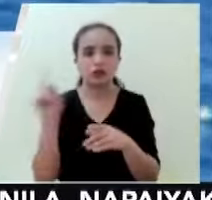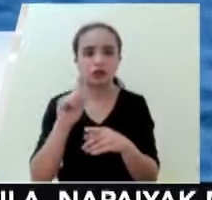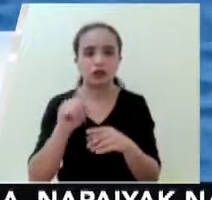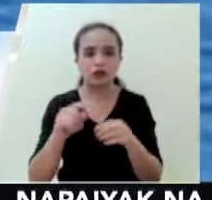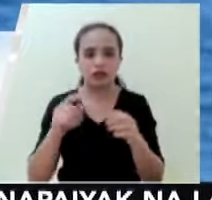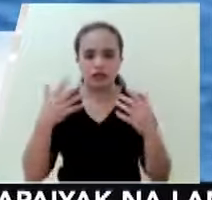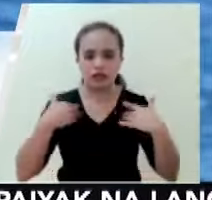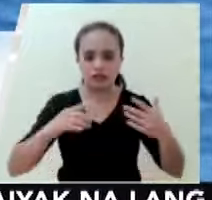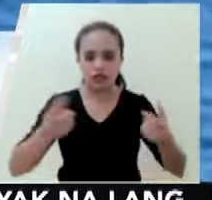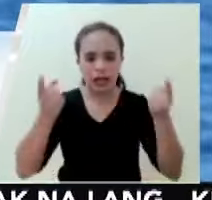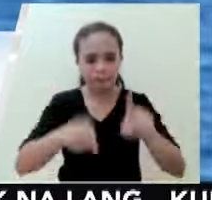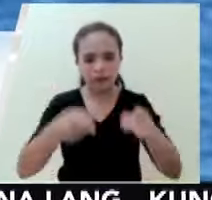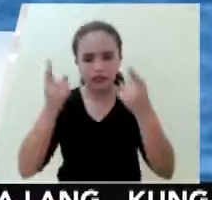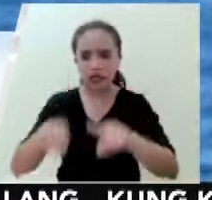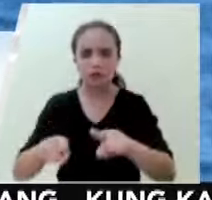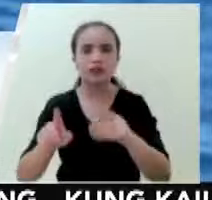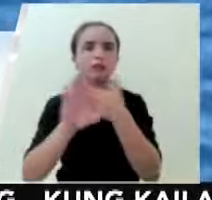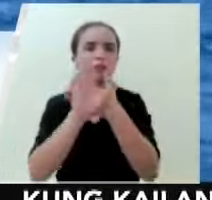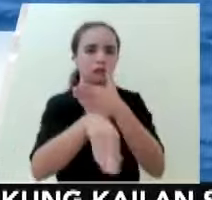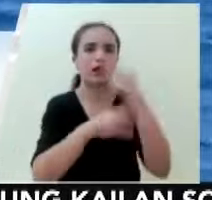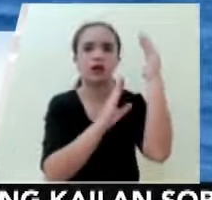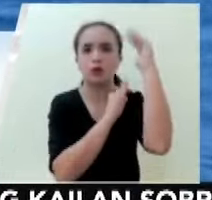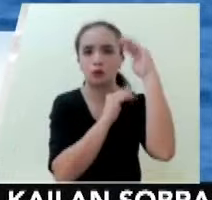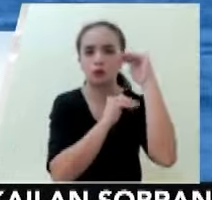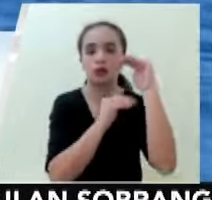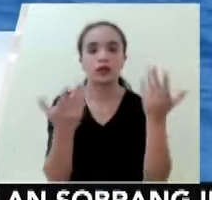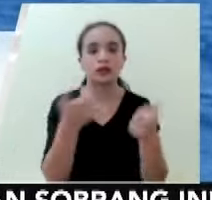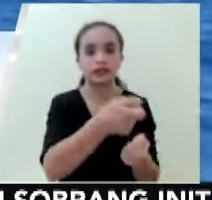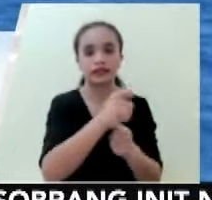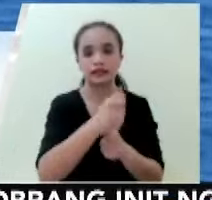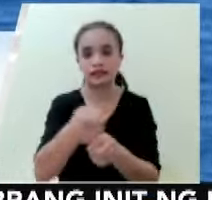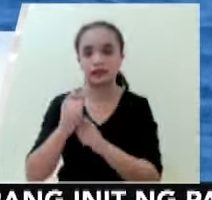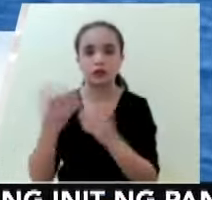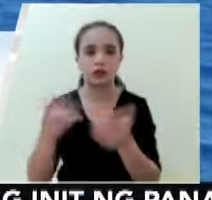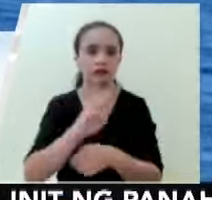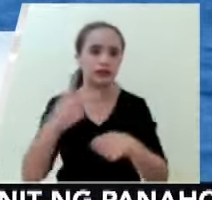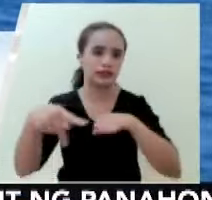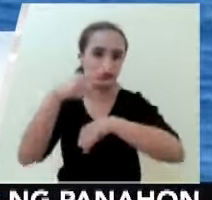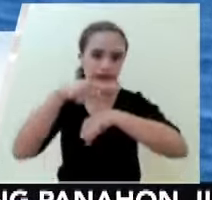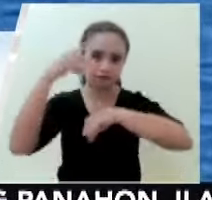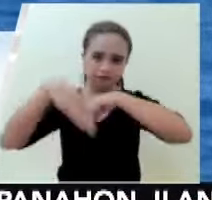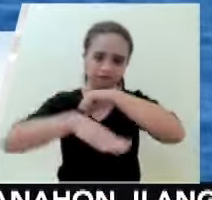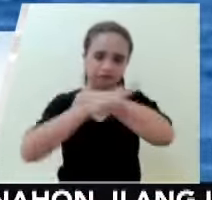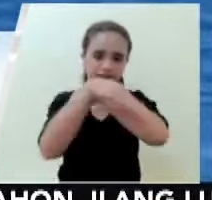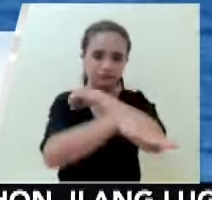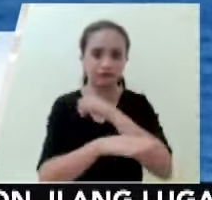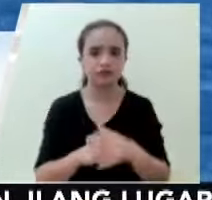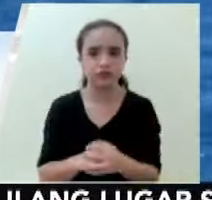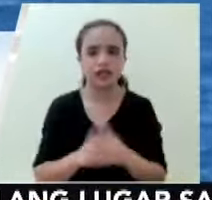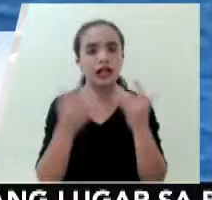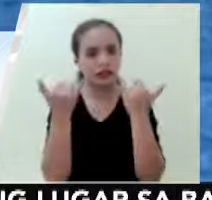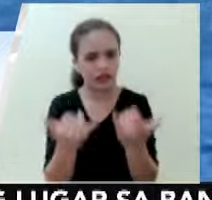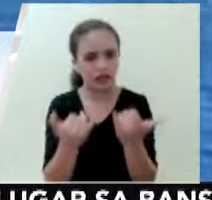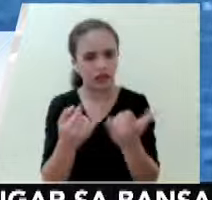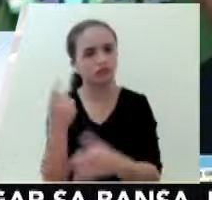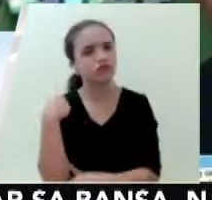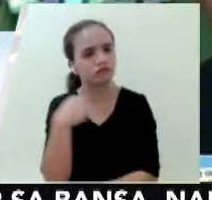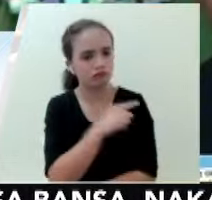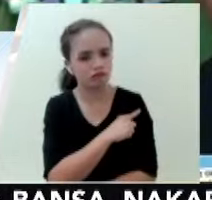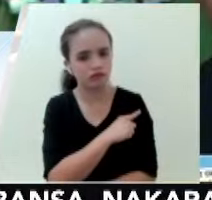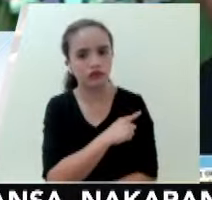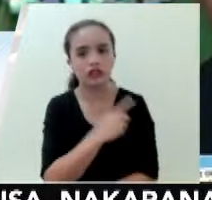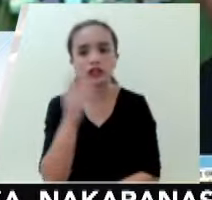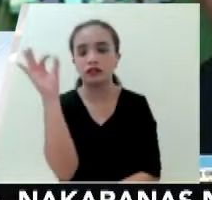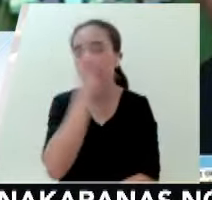and attacks during the fishing activities in the West Philippine Sea. It is now time for us, the Filipinos,